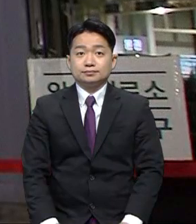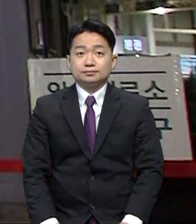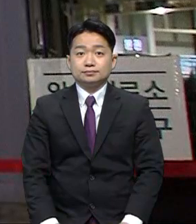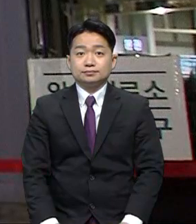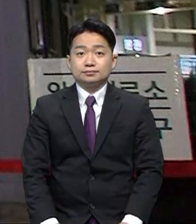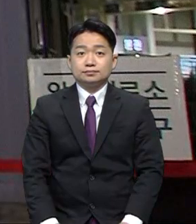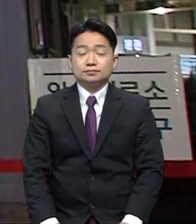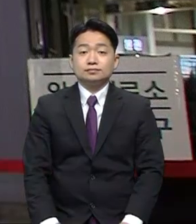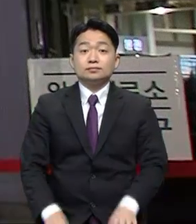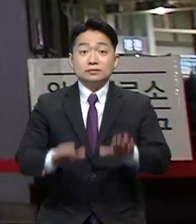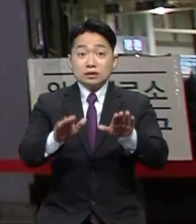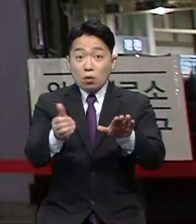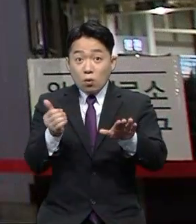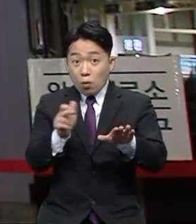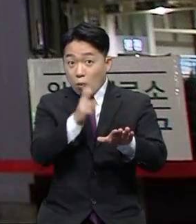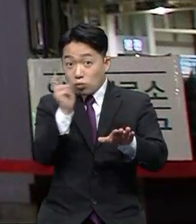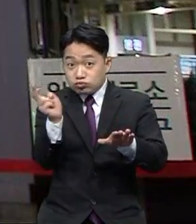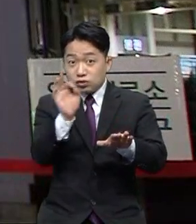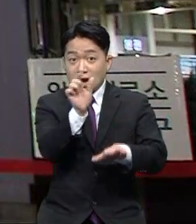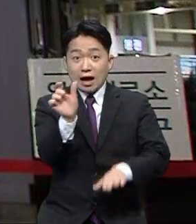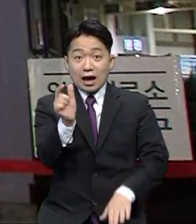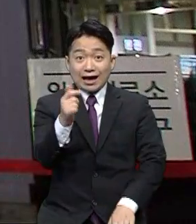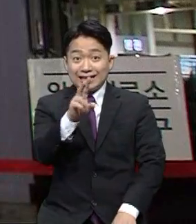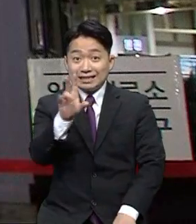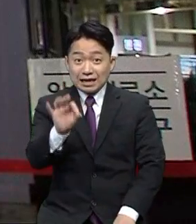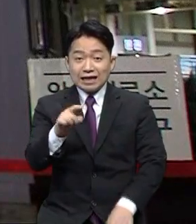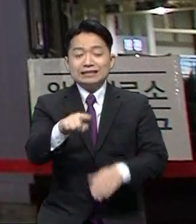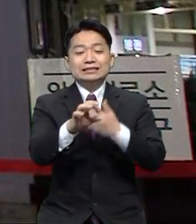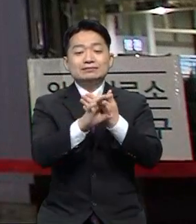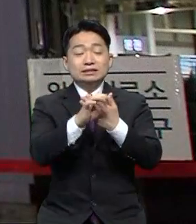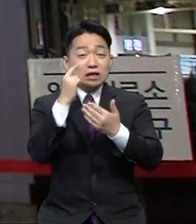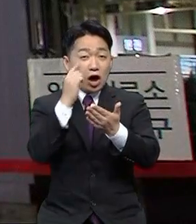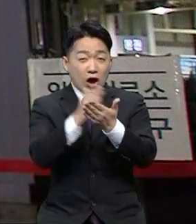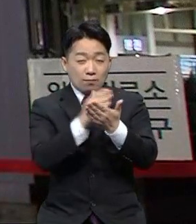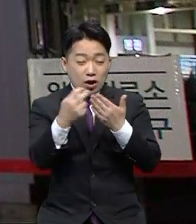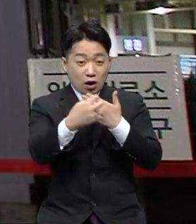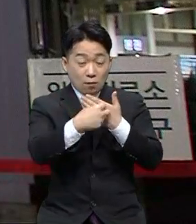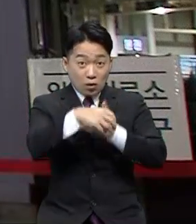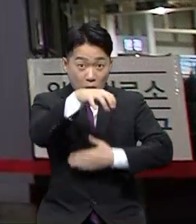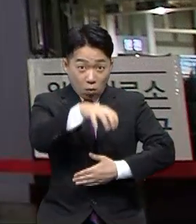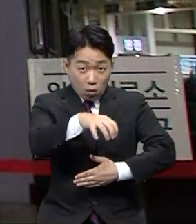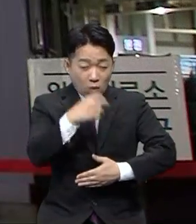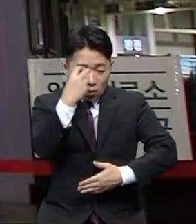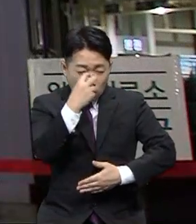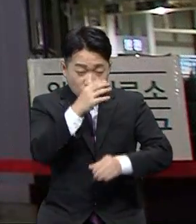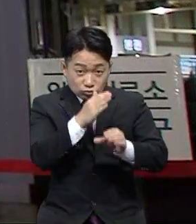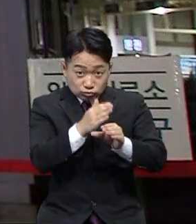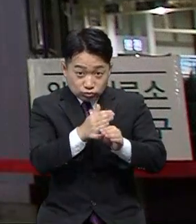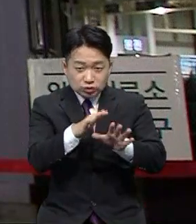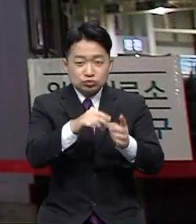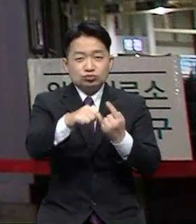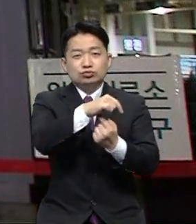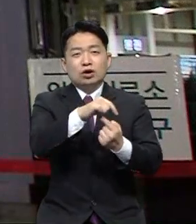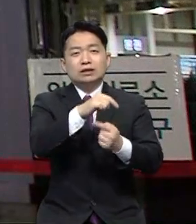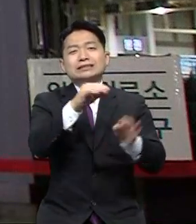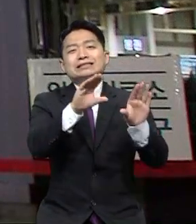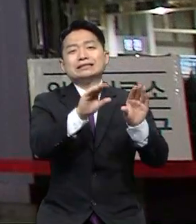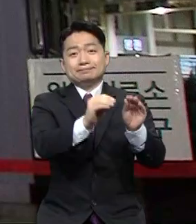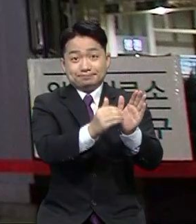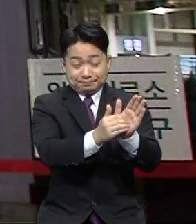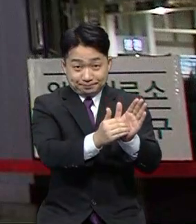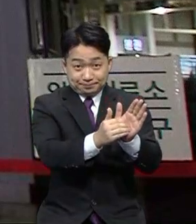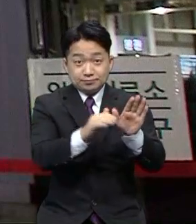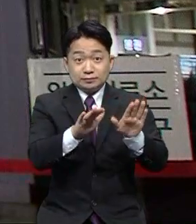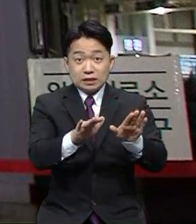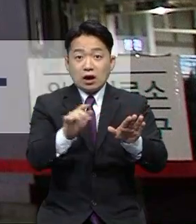네, 앞서 오후까지는 이곳 한양대병원 임시선별검사소에서 검사가 진행되고 있었는데 지금은 운영이 끝난 상태입니다.